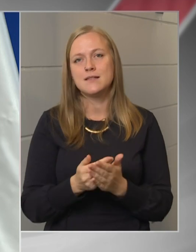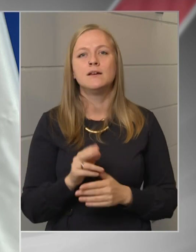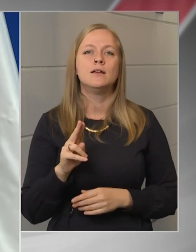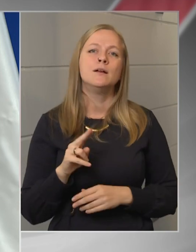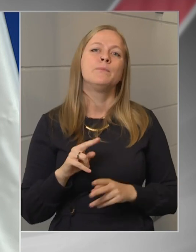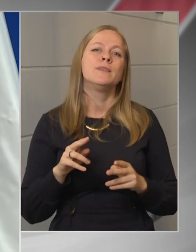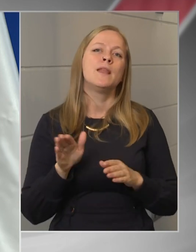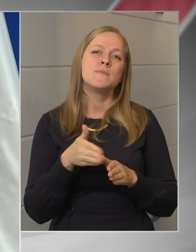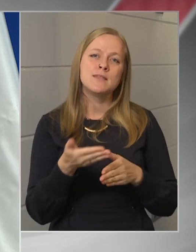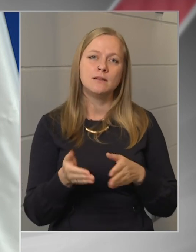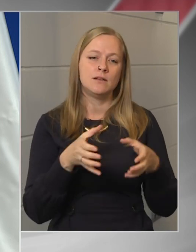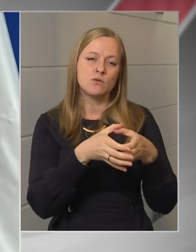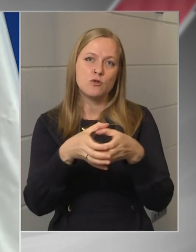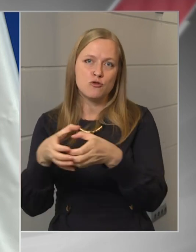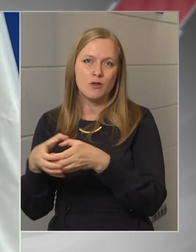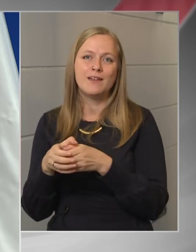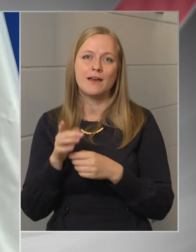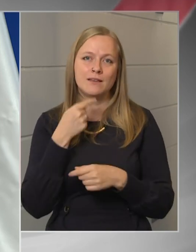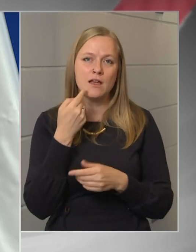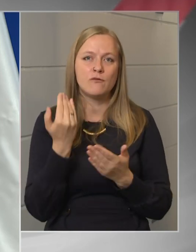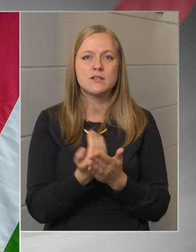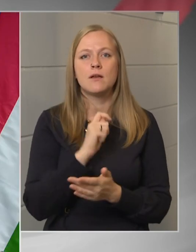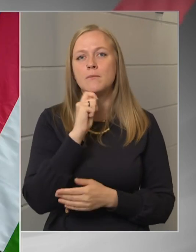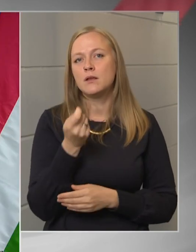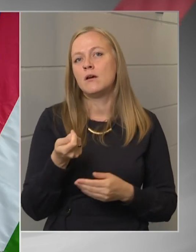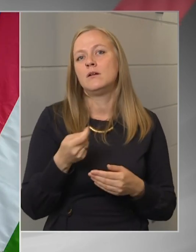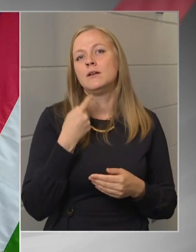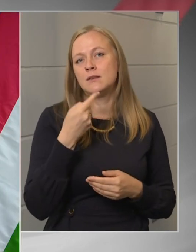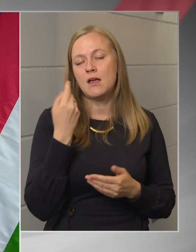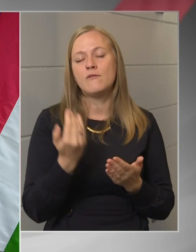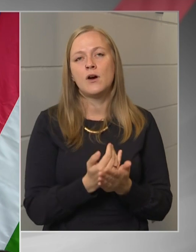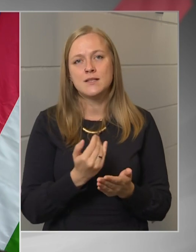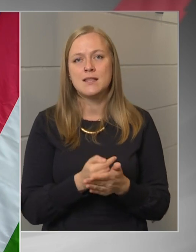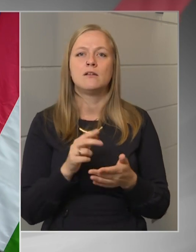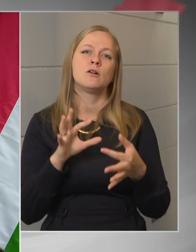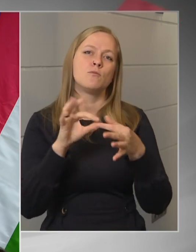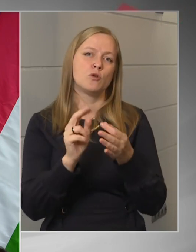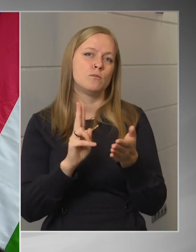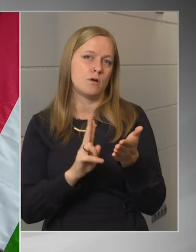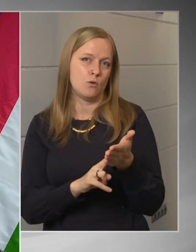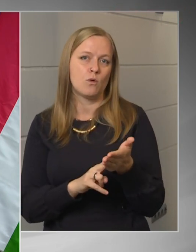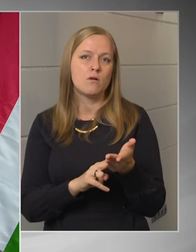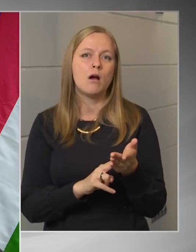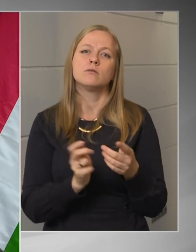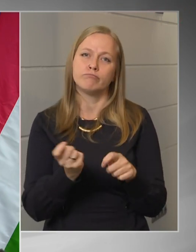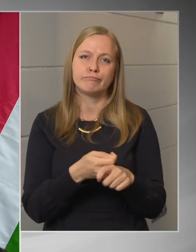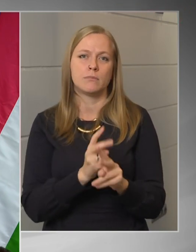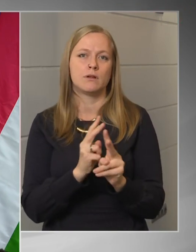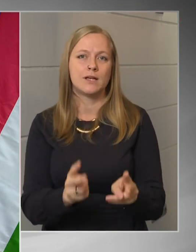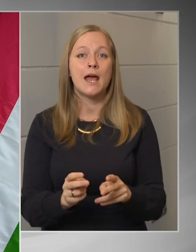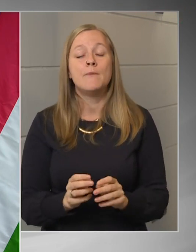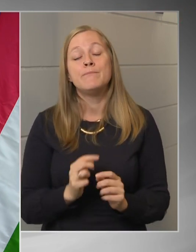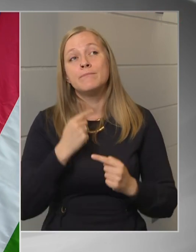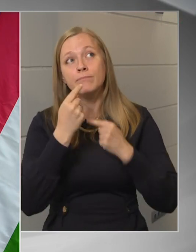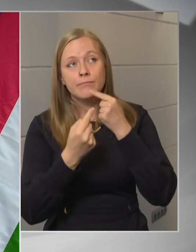nyelvhasználatával, magyar nemzetiség nyelvhasználatával kapcsolatos kérdéseket orvosolni kell. A szavak szintjén tehát jobban állunk, mint korábban,